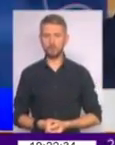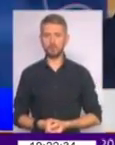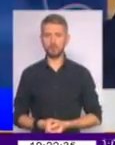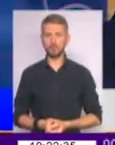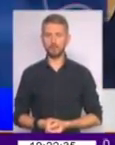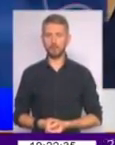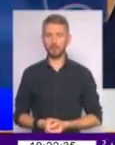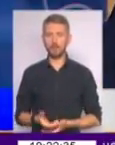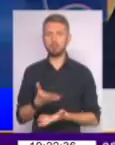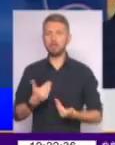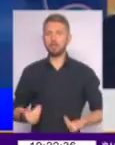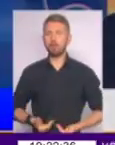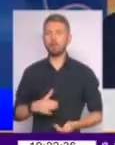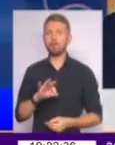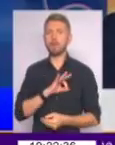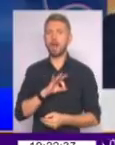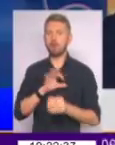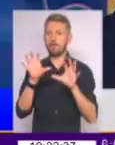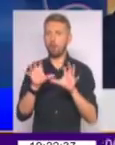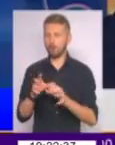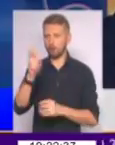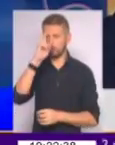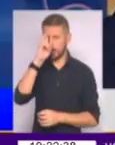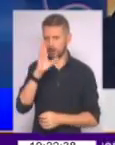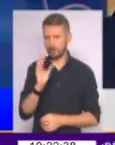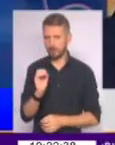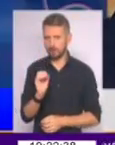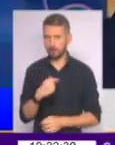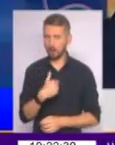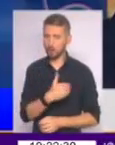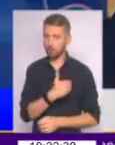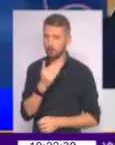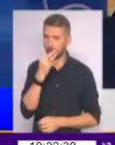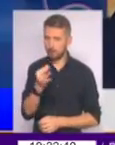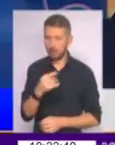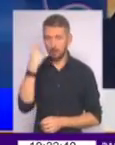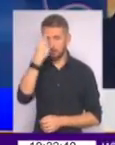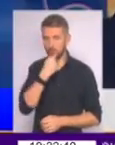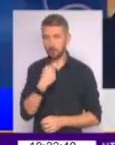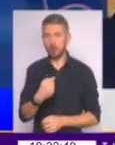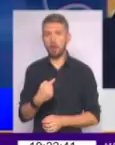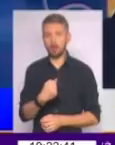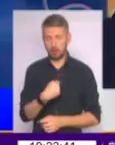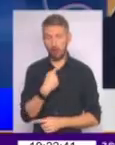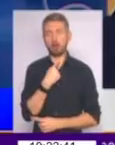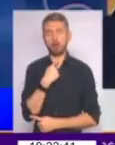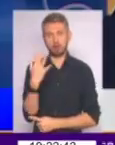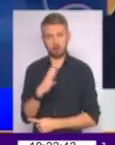Ми живемо в правовому государстві, я хочу вам сказати. І лично я голосував за цей